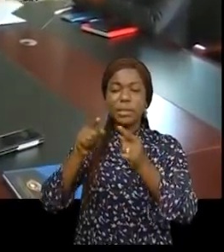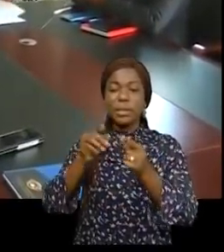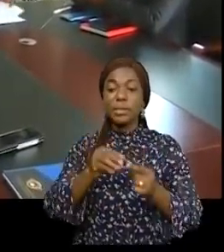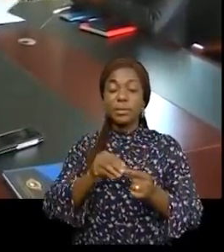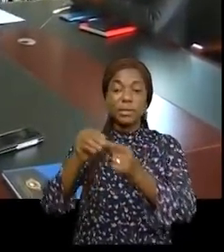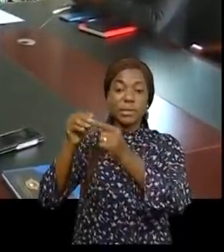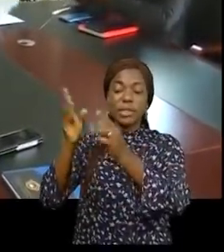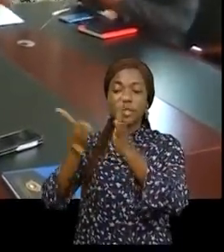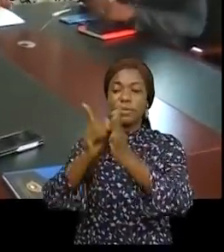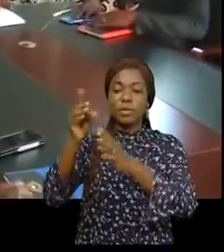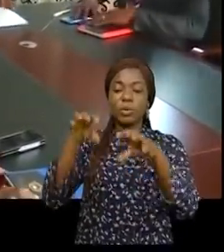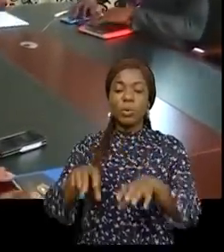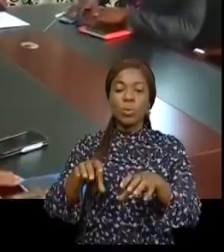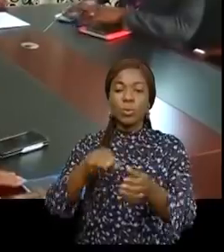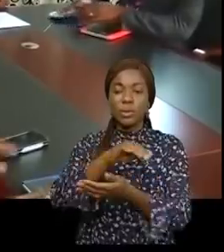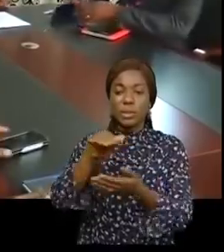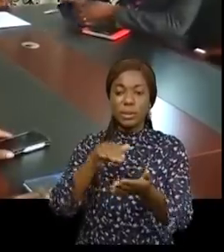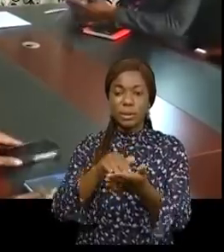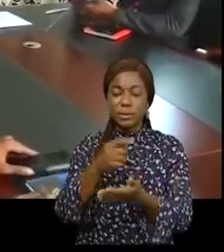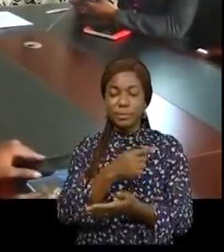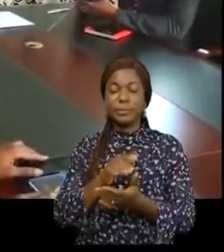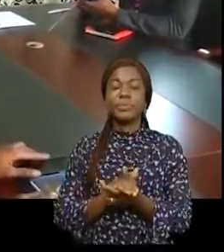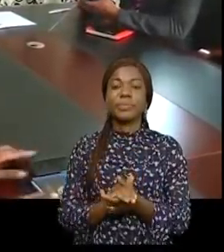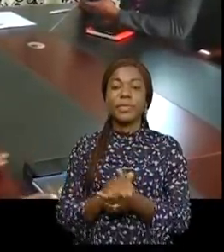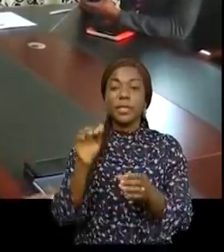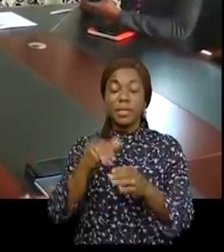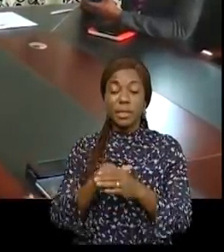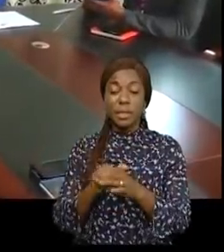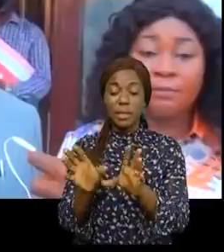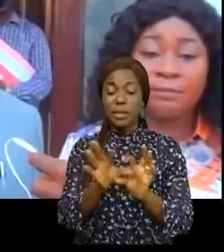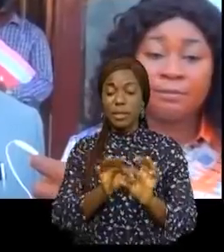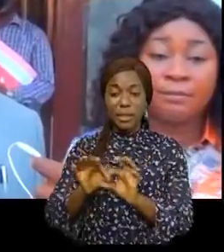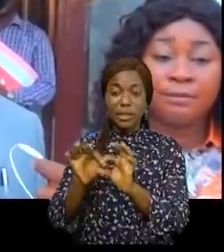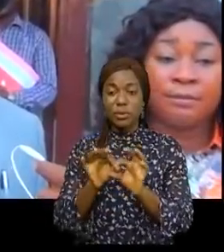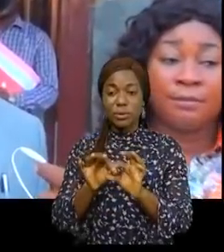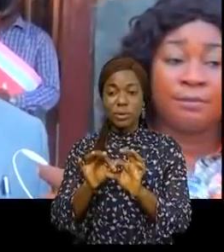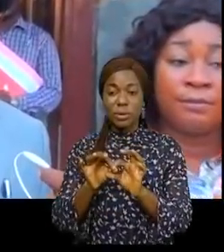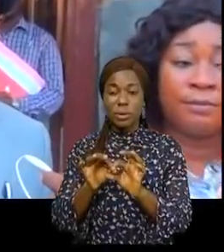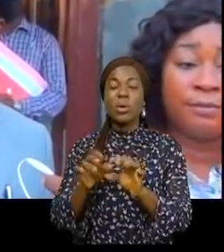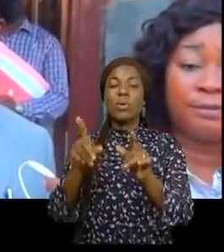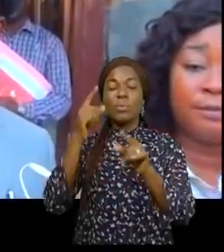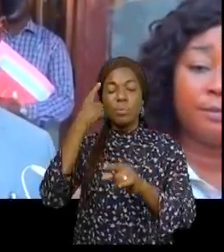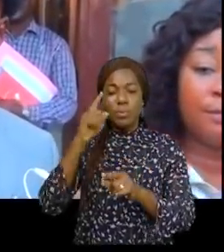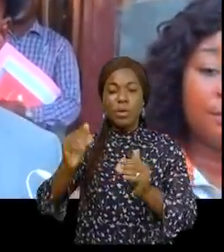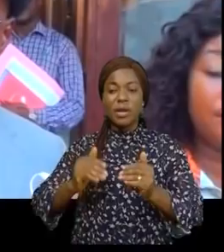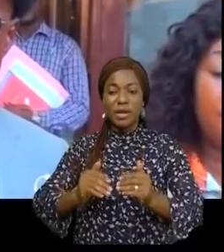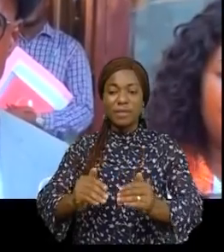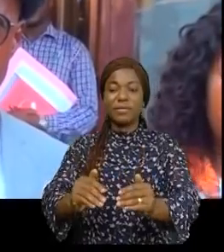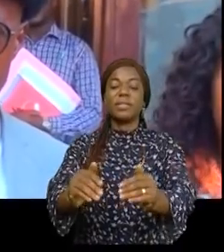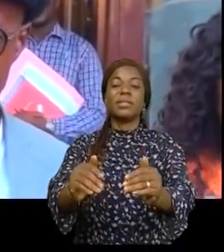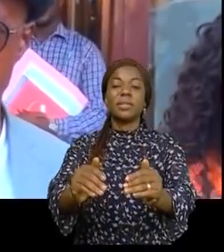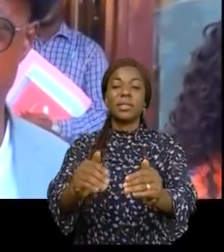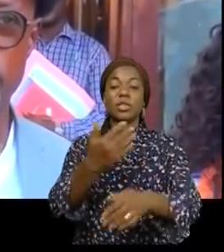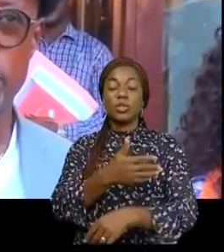le développement du Congo central. Dans le cadre de relations de collaboration, pour faire avancer les choses dans la province, nous avons